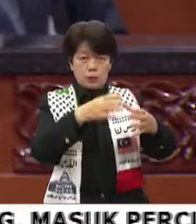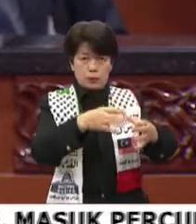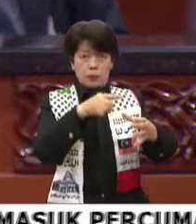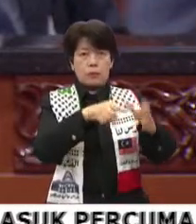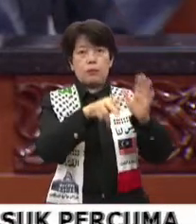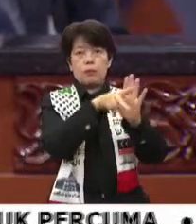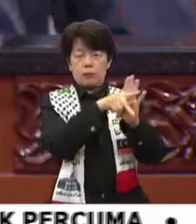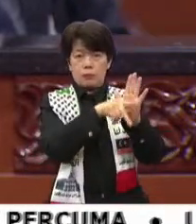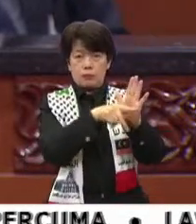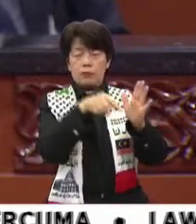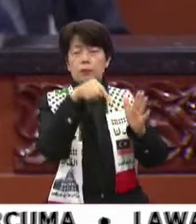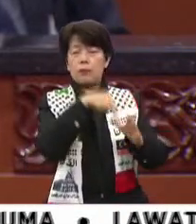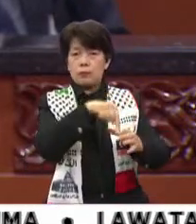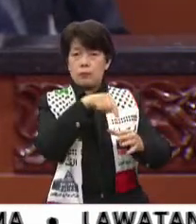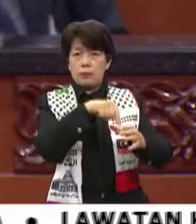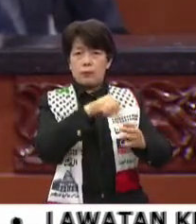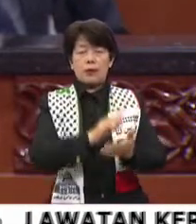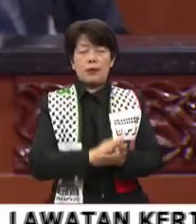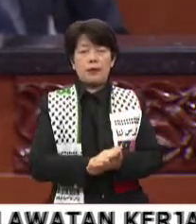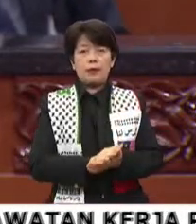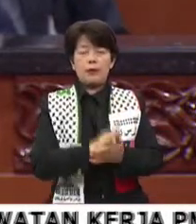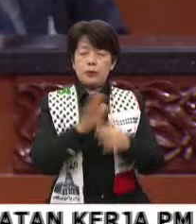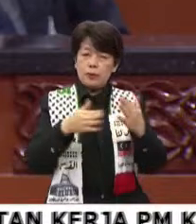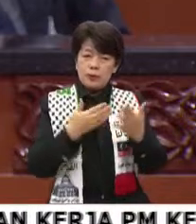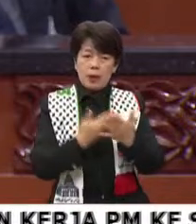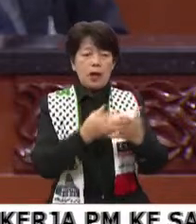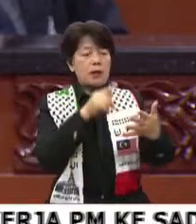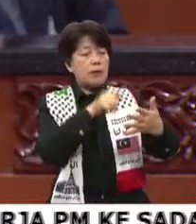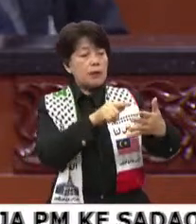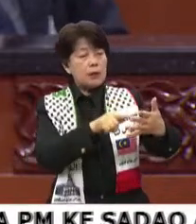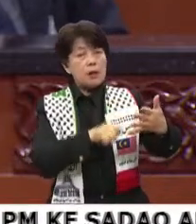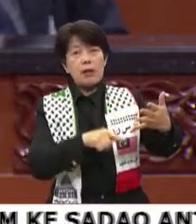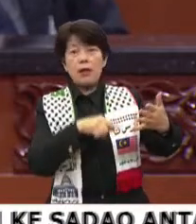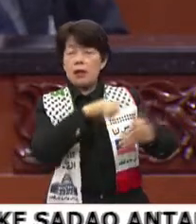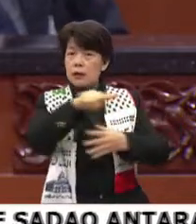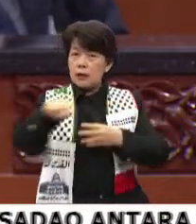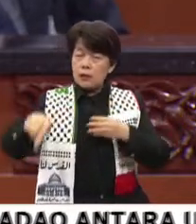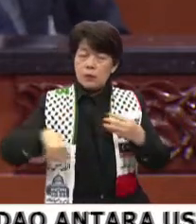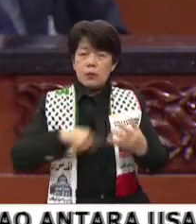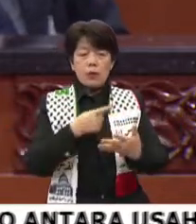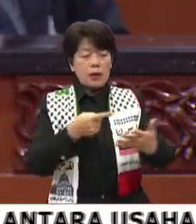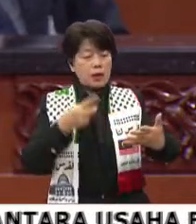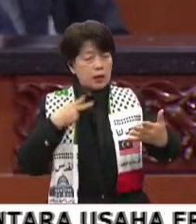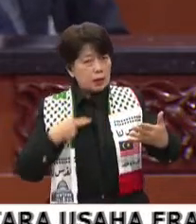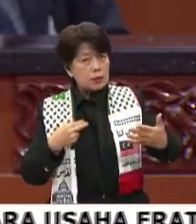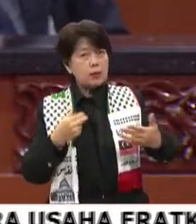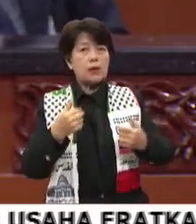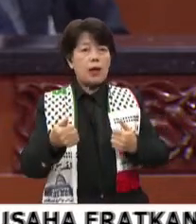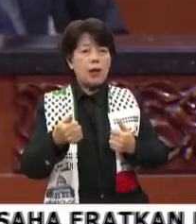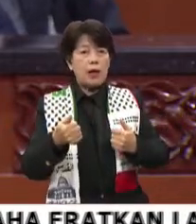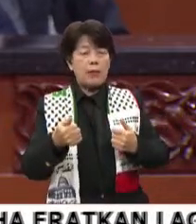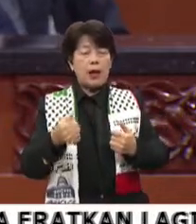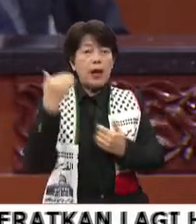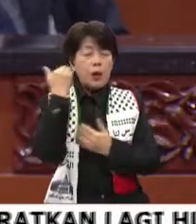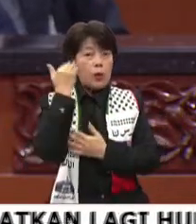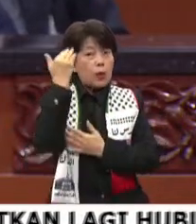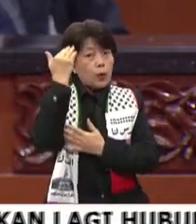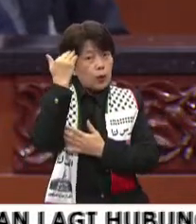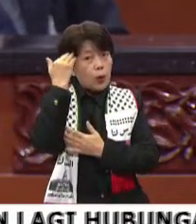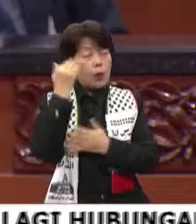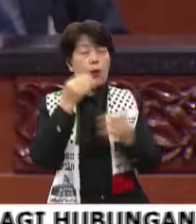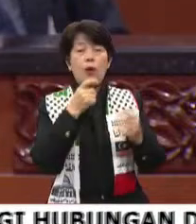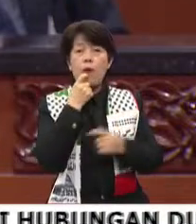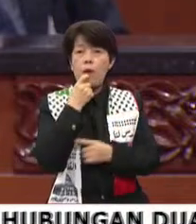itu banyak Apa nama tu isu-isu kita melihat dari segi penyiasatan dari segi k order